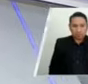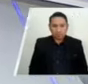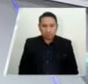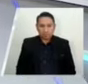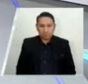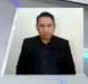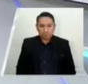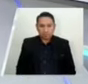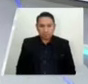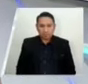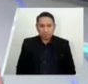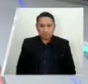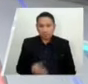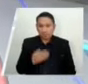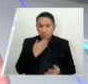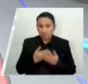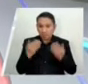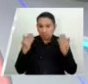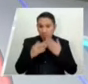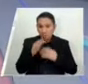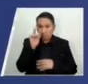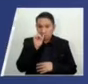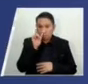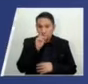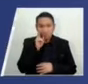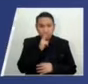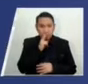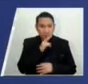Magandang gabi po, Luzon, Visayas at Mindanao.